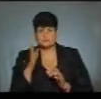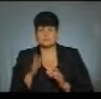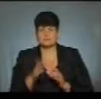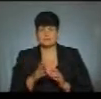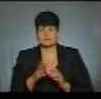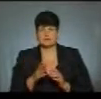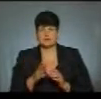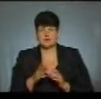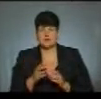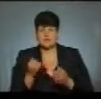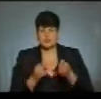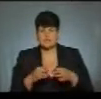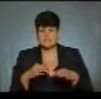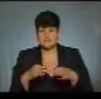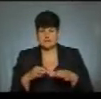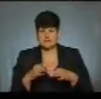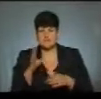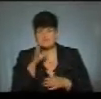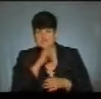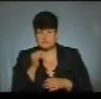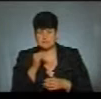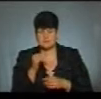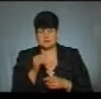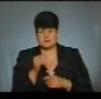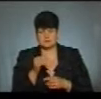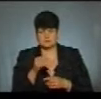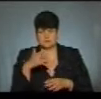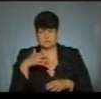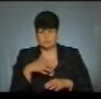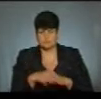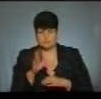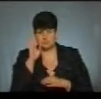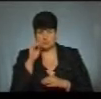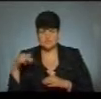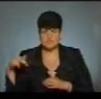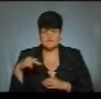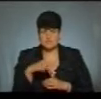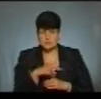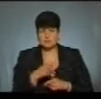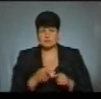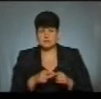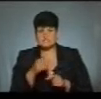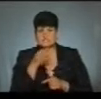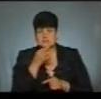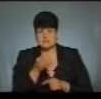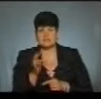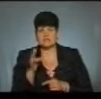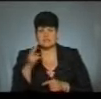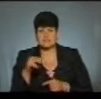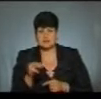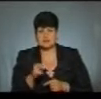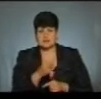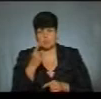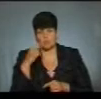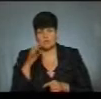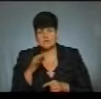переході. Водій транспортного засобу не встигла зреагувати на те, що чоловік вийшов на перехід. Про це повідомив речник Нацполіції області Сергій